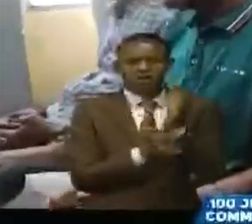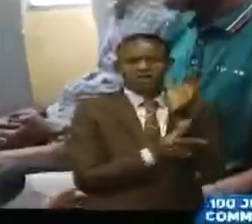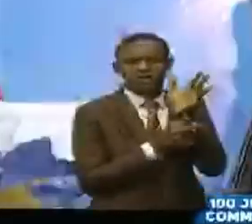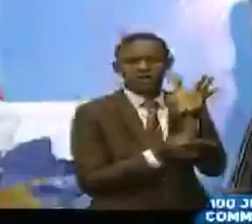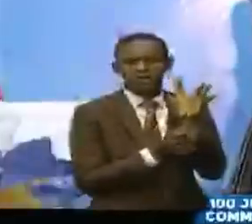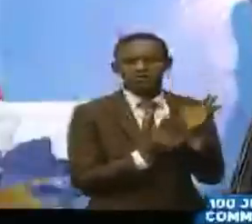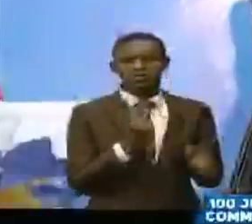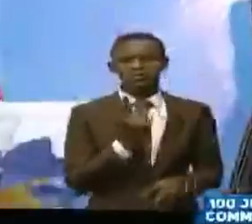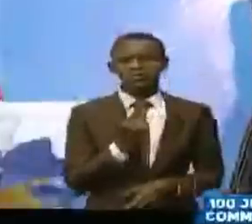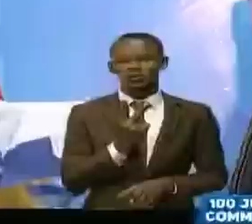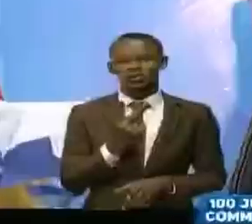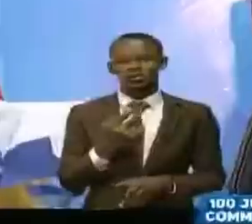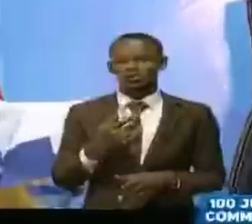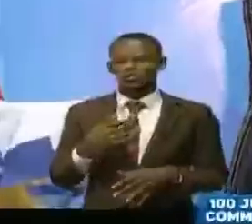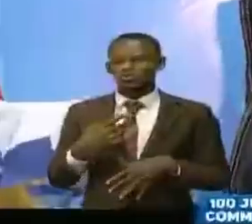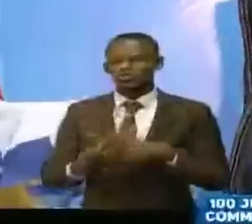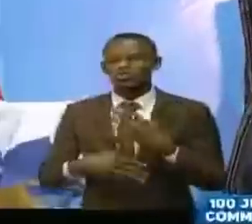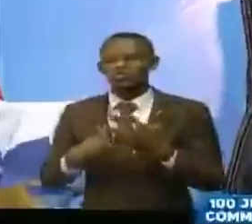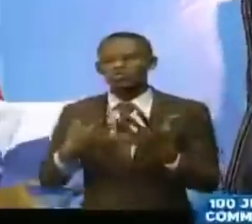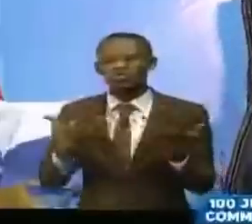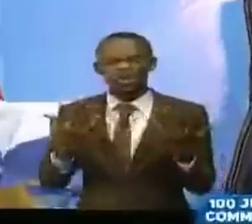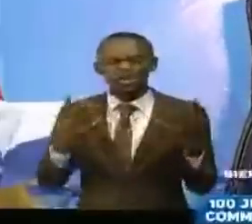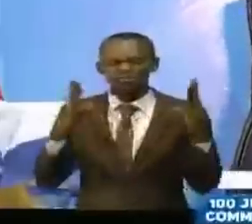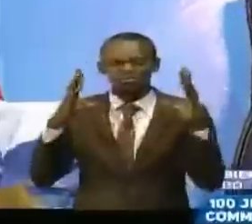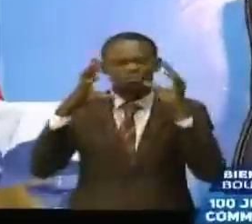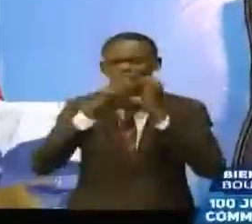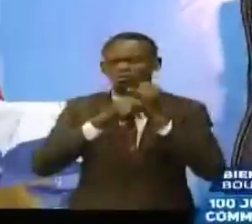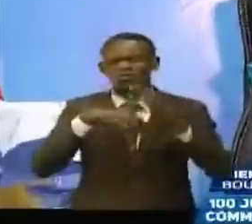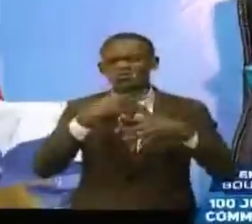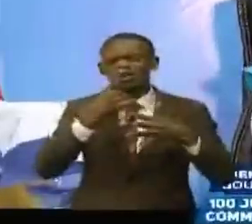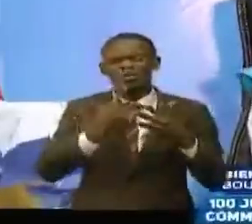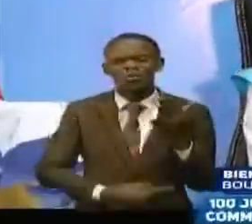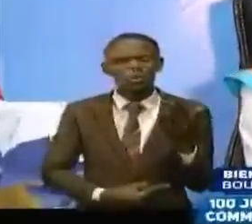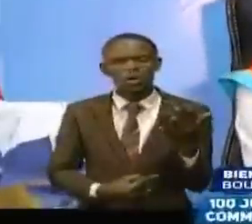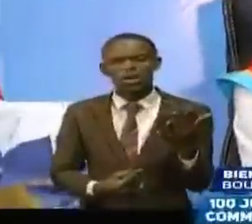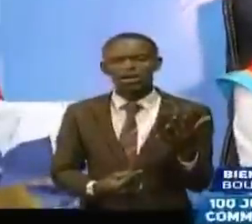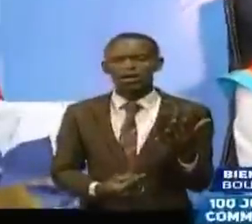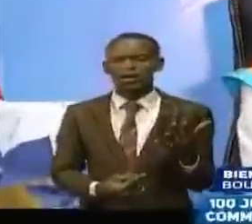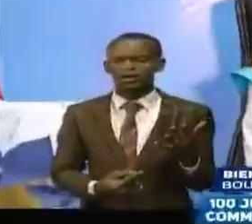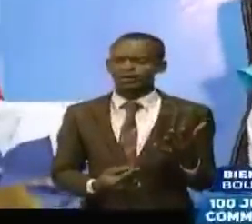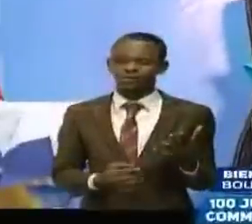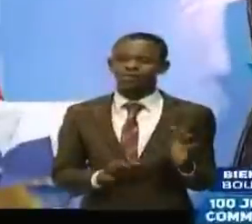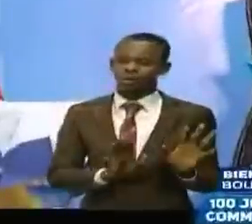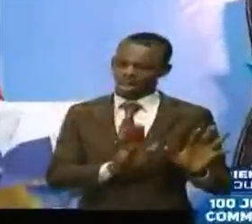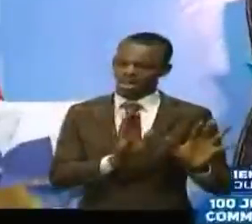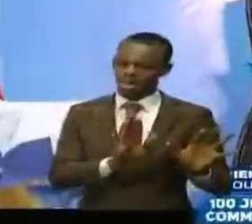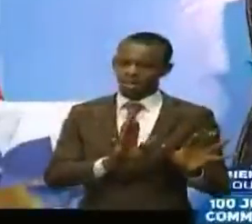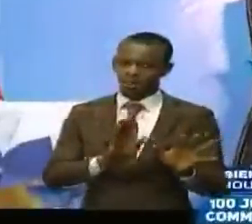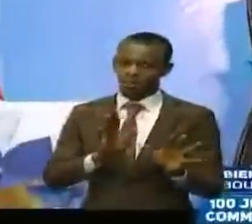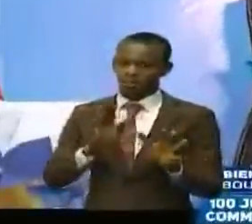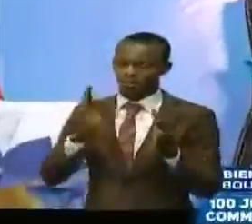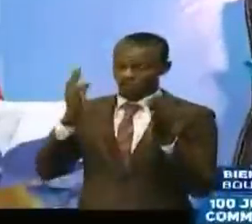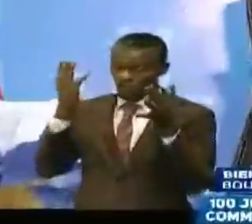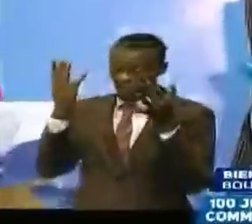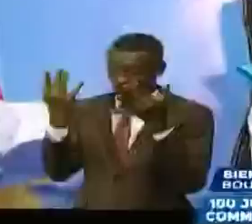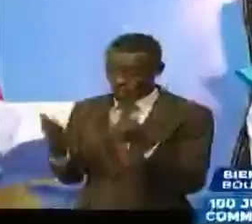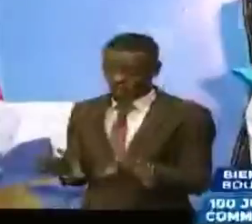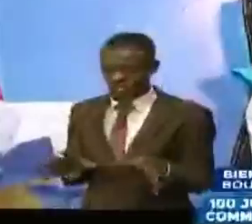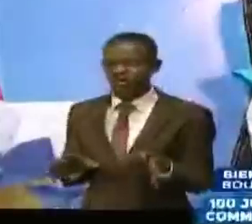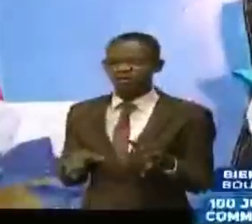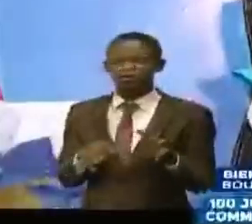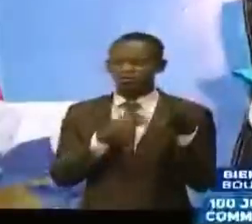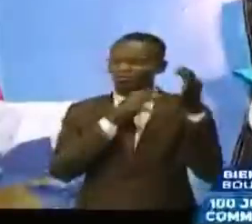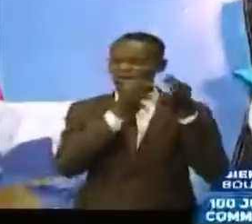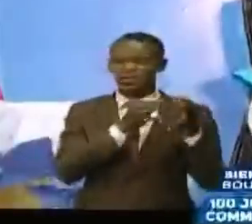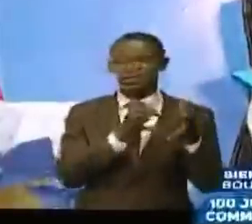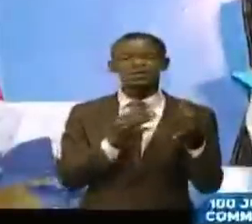n'est pas question de faire un quelconque bilan. Le bilan, on peut le faire à la fin de l'exercice. Mais nous sommes obligés